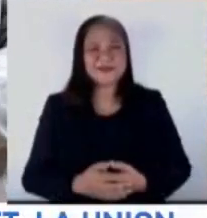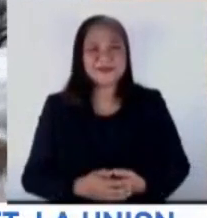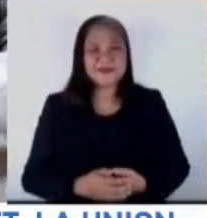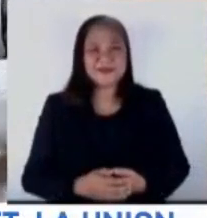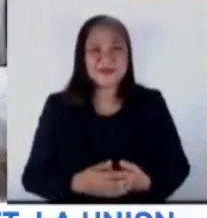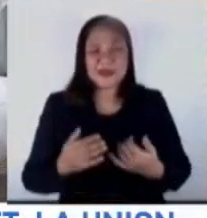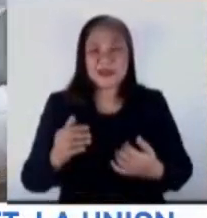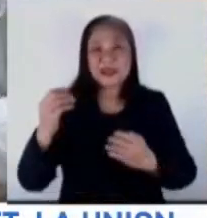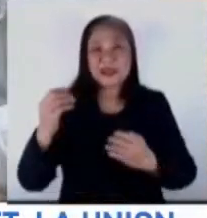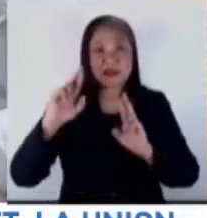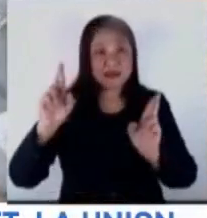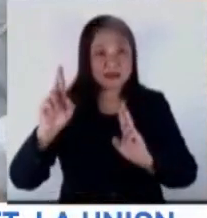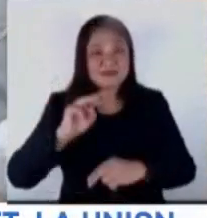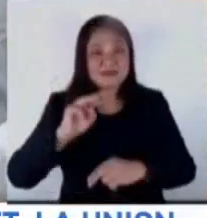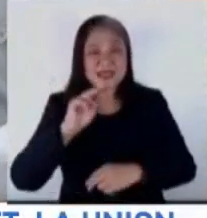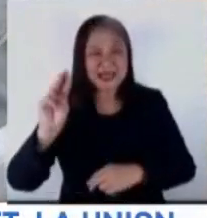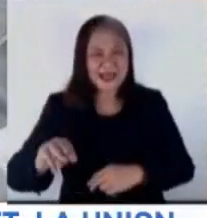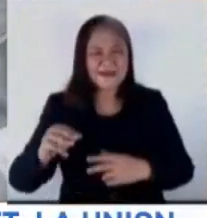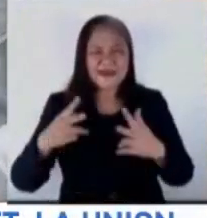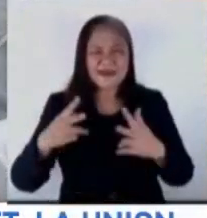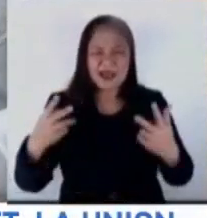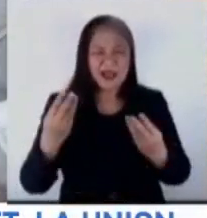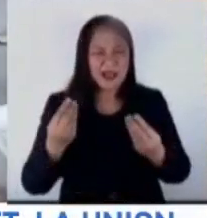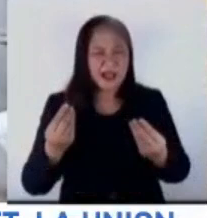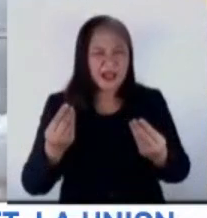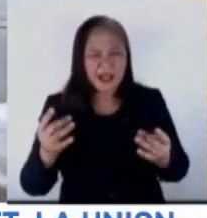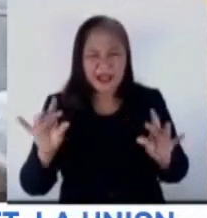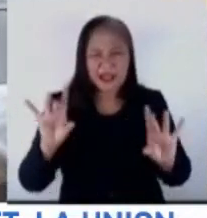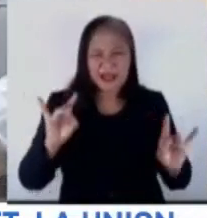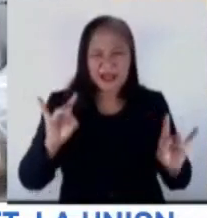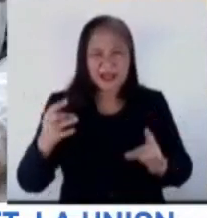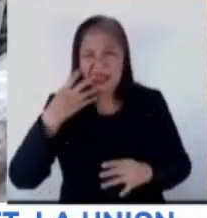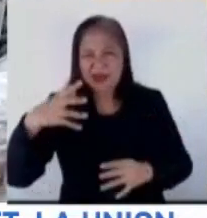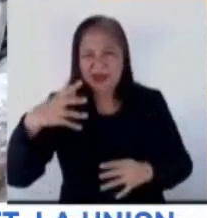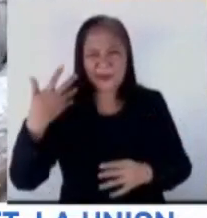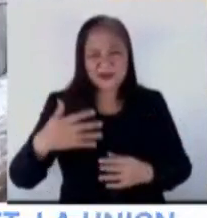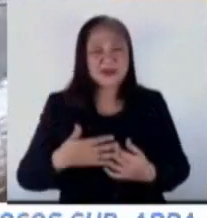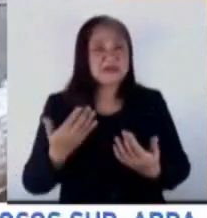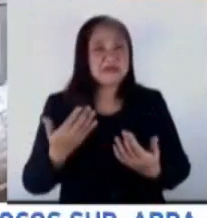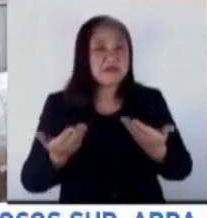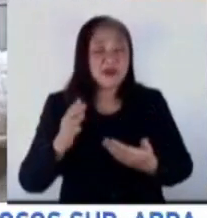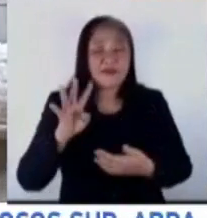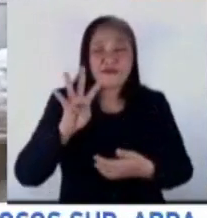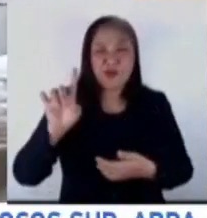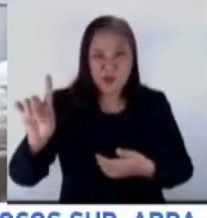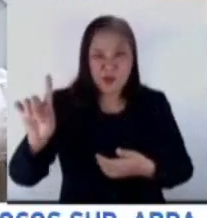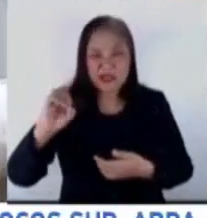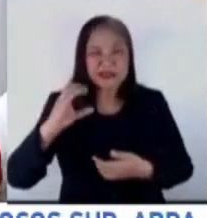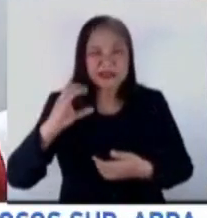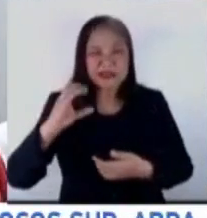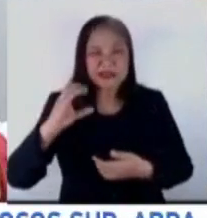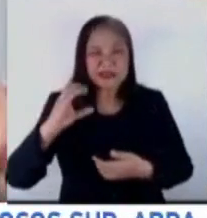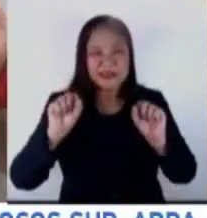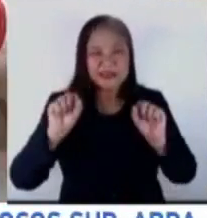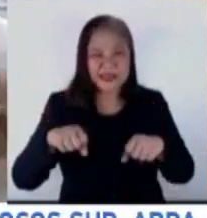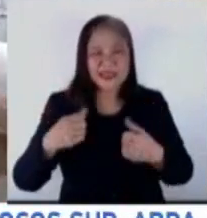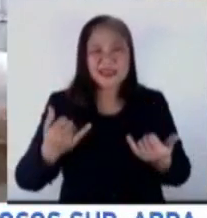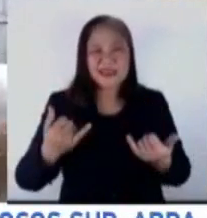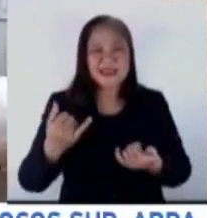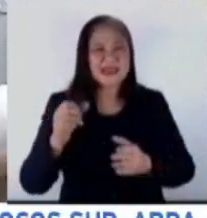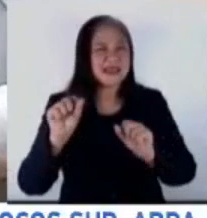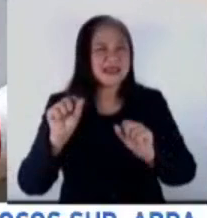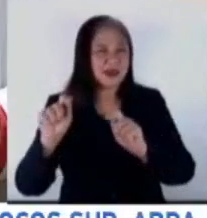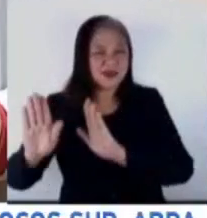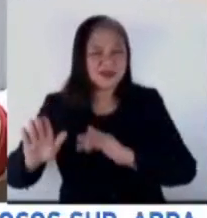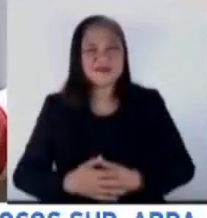maalisangan panahon dahil posibleng umabot naman ng 41 degrees Celsius ang init factor ngayong weekend. Paalala po mga kapuso, ha, uminom